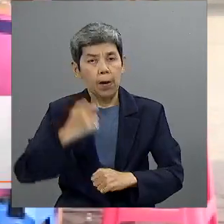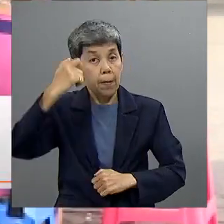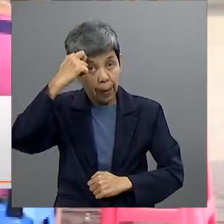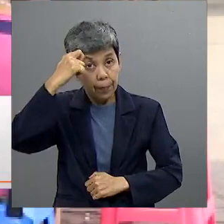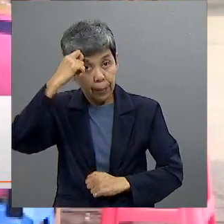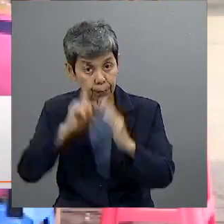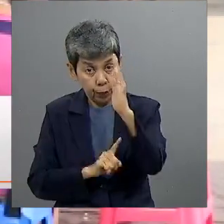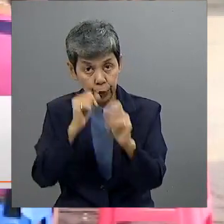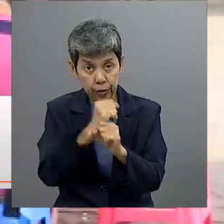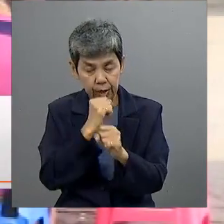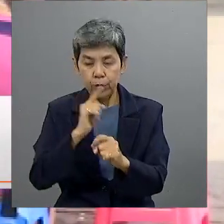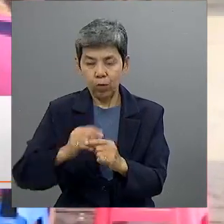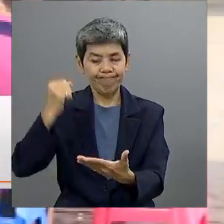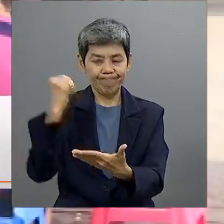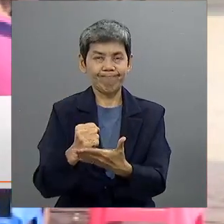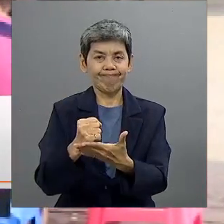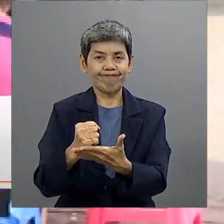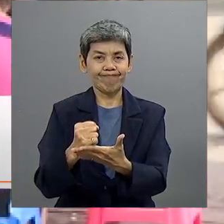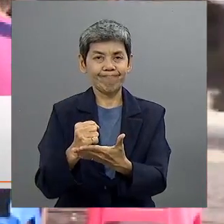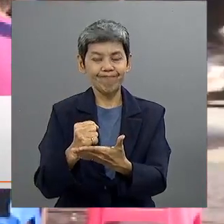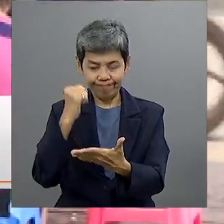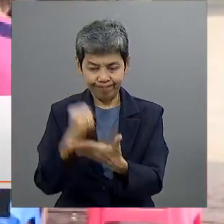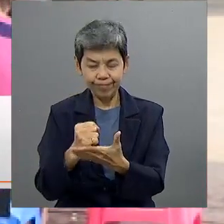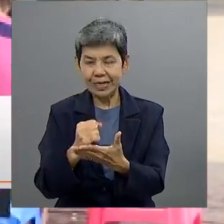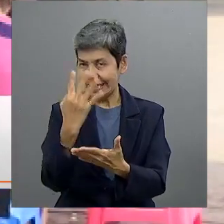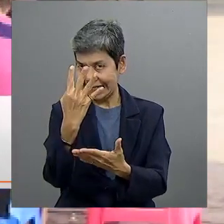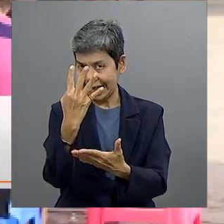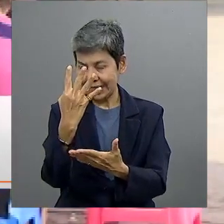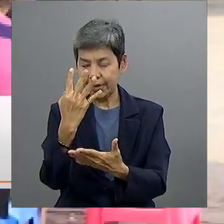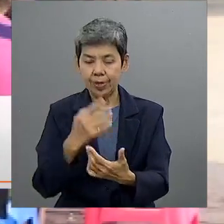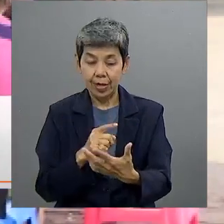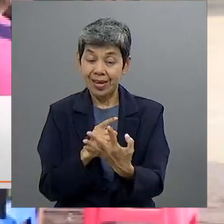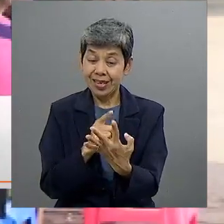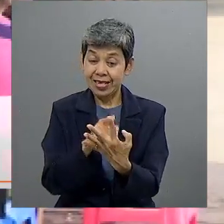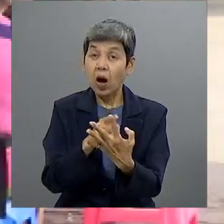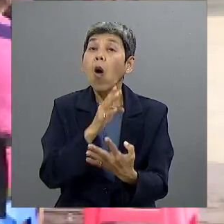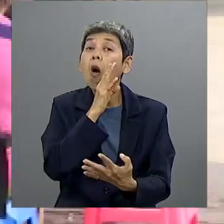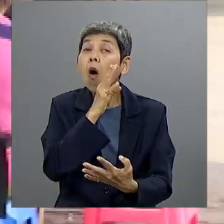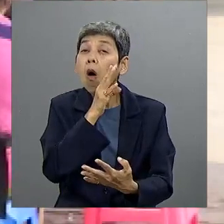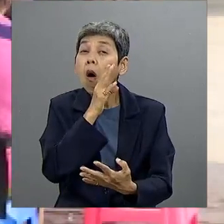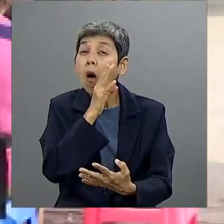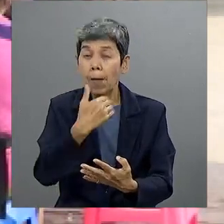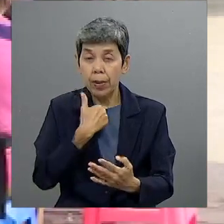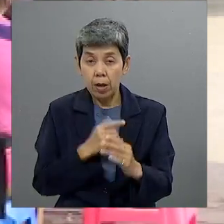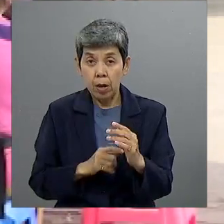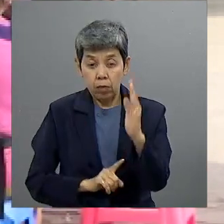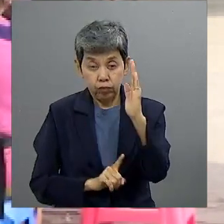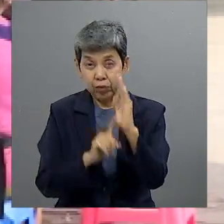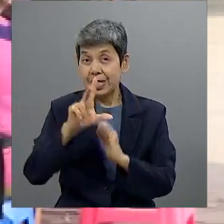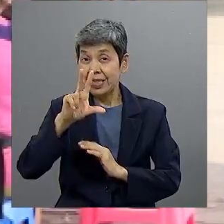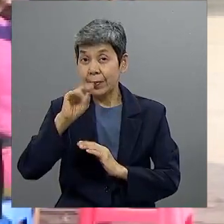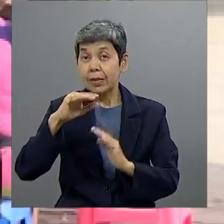มป์ตาสัญลักษณ์อยู่4อย่างนะครับก็คือถ้าใครมีอุณหภูมิที่ต่ำกว่า 37.5 ไม่มี